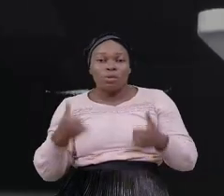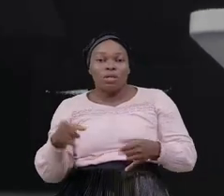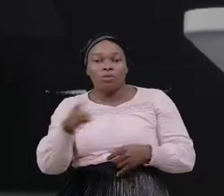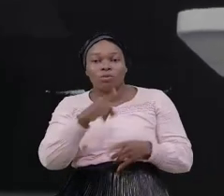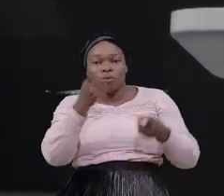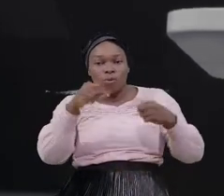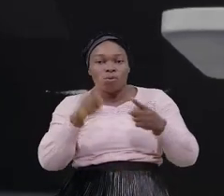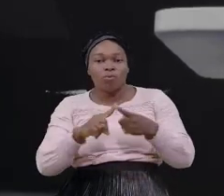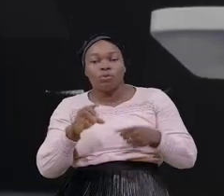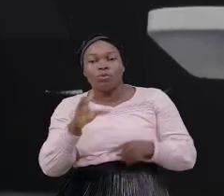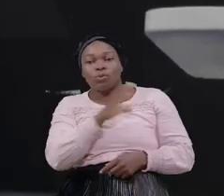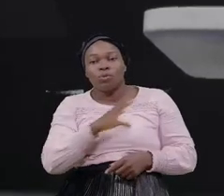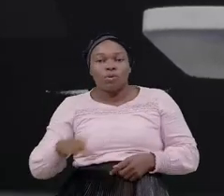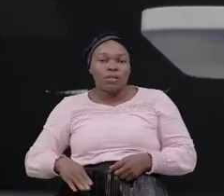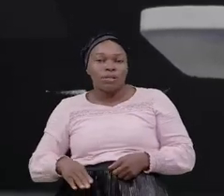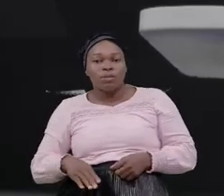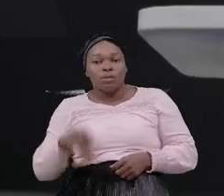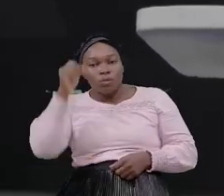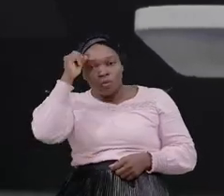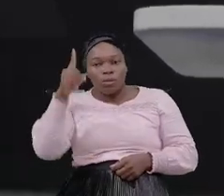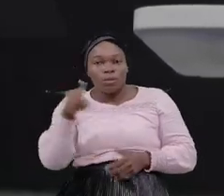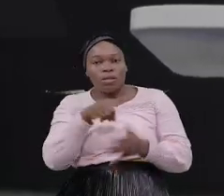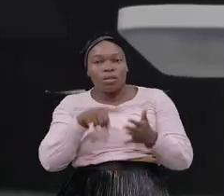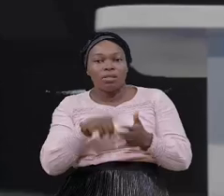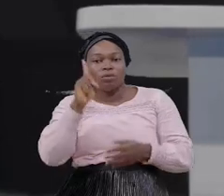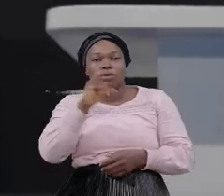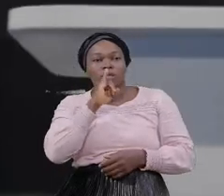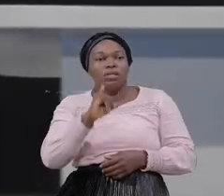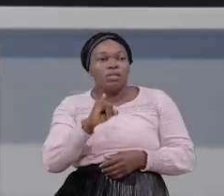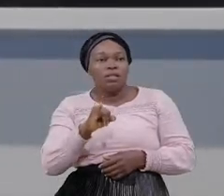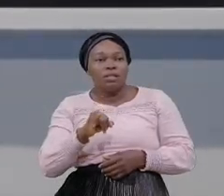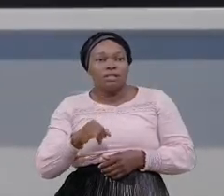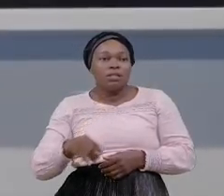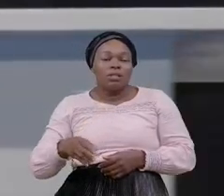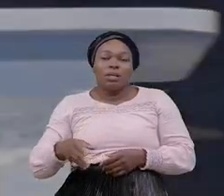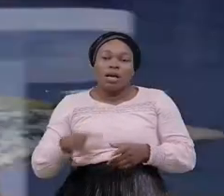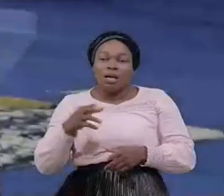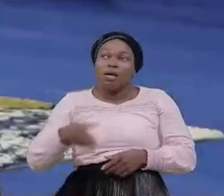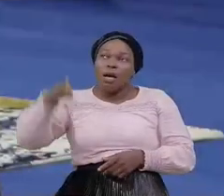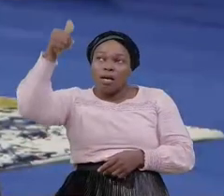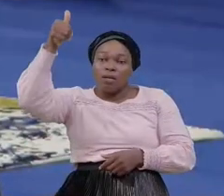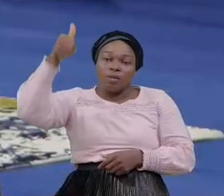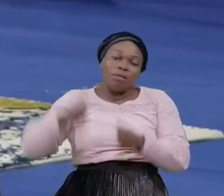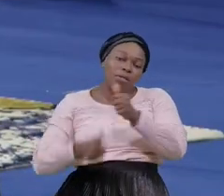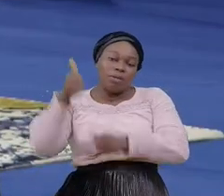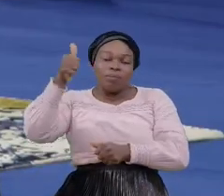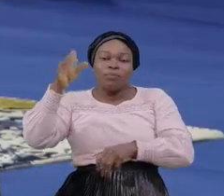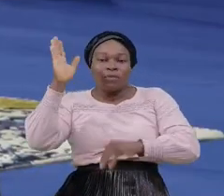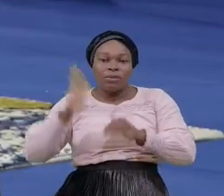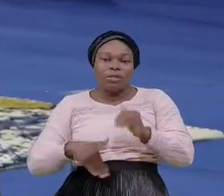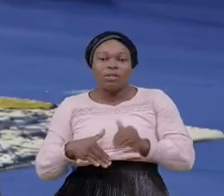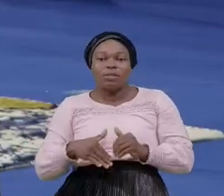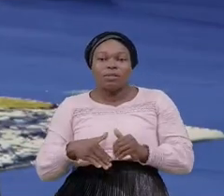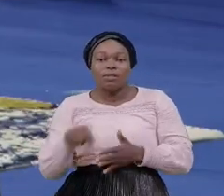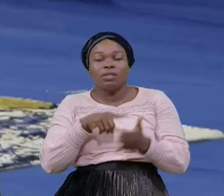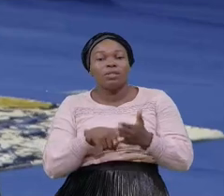Christ, ouais, et c'est, celui-ci est plus grand que moi. Le problème que je ne peux pas résoudre, il le peut. »